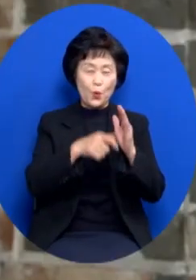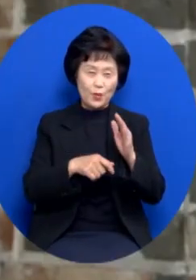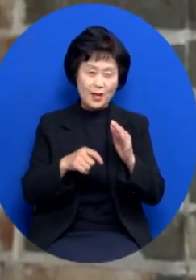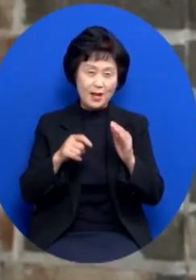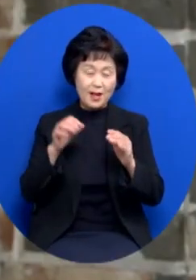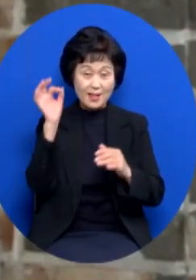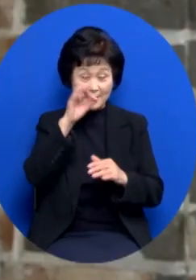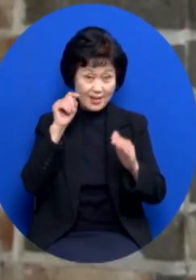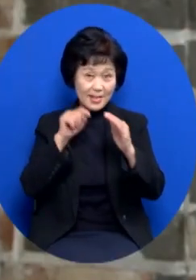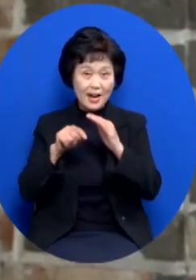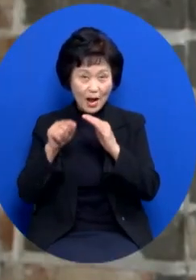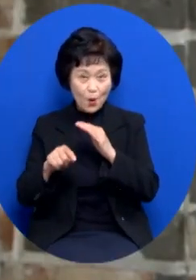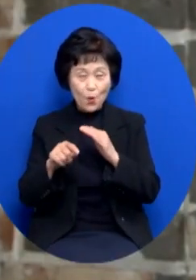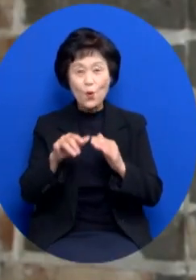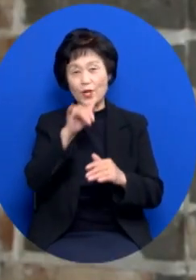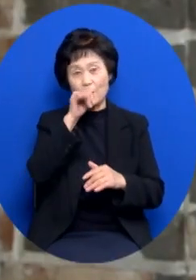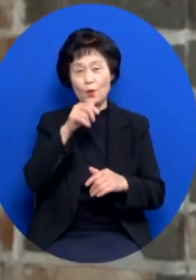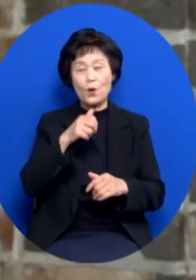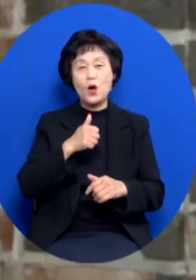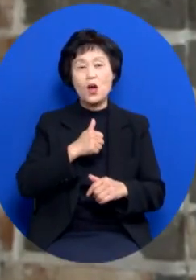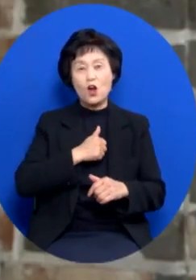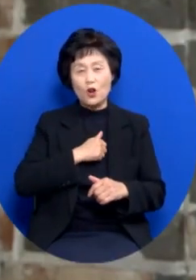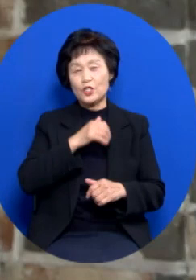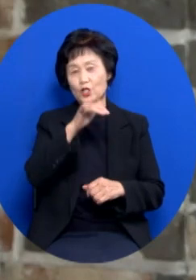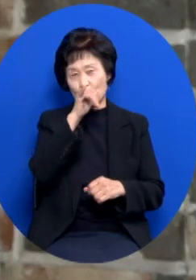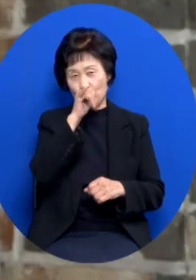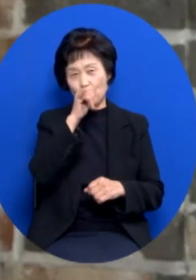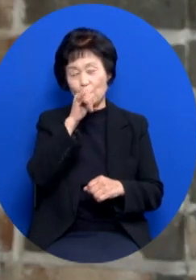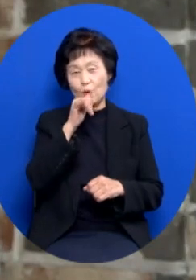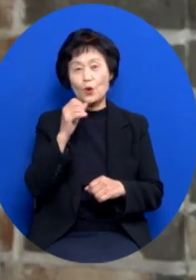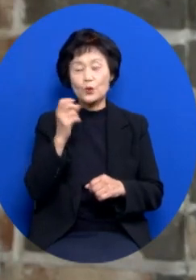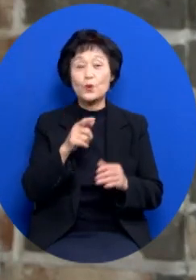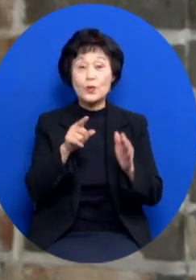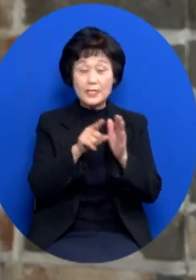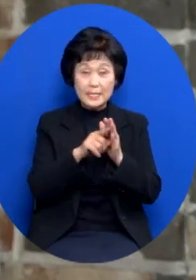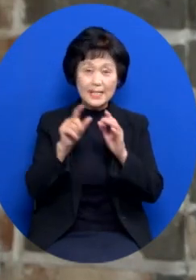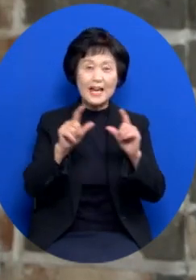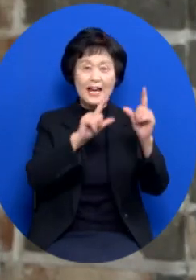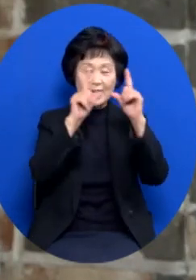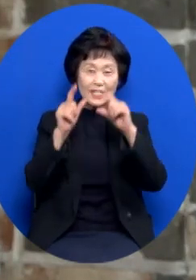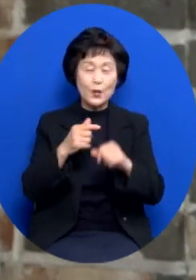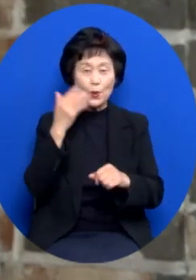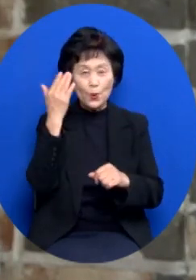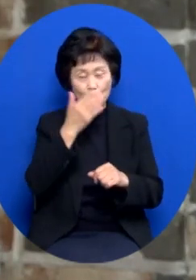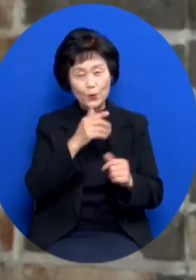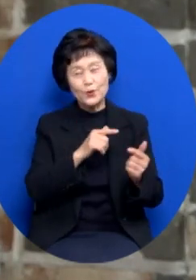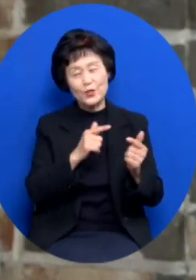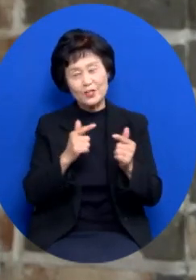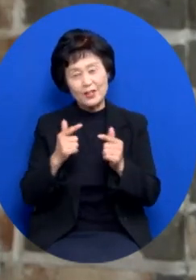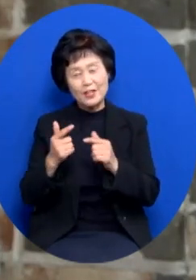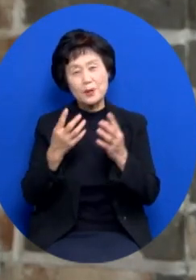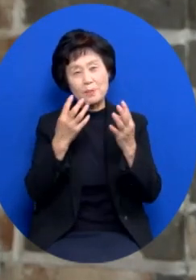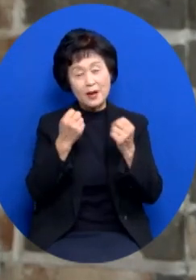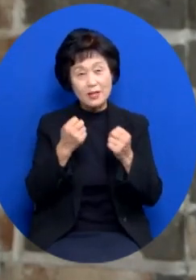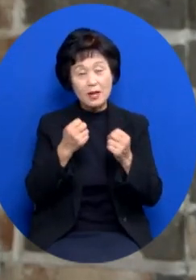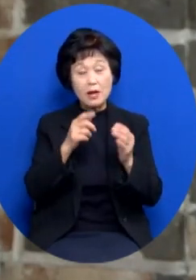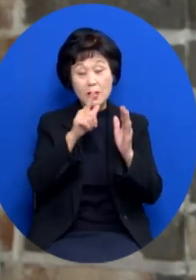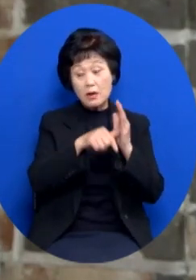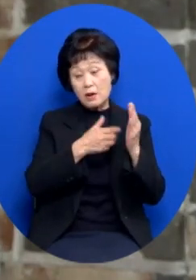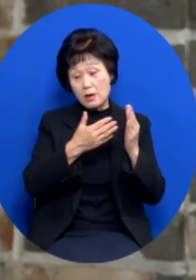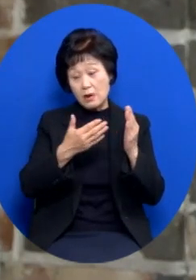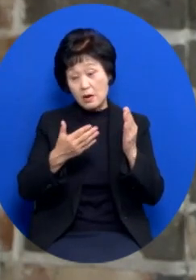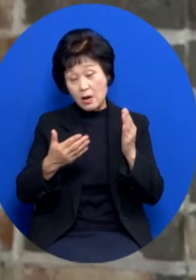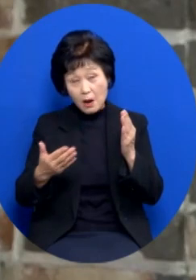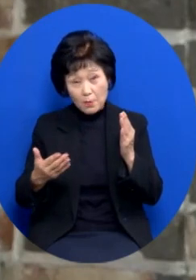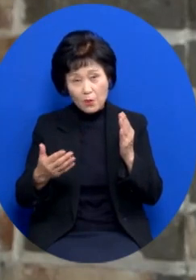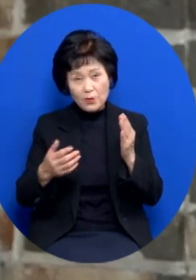우리 교단에 대한 긍지, 신사참배 반대하고 또 신앙과 생활의 순결 그런 게 많았던 것 같아요. 근데 세월이 지나다 보니까